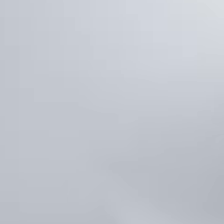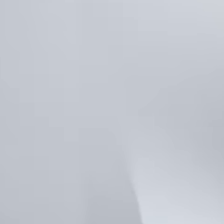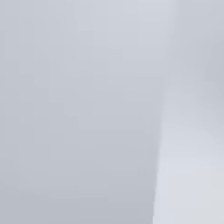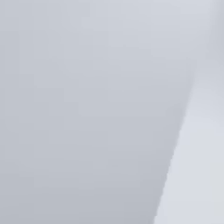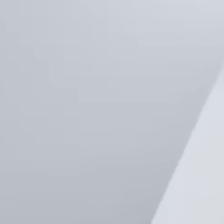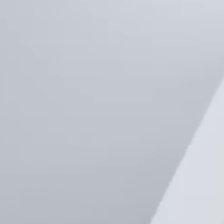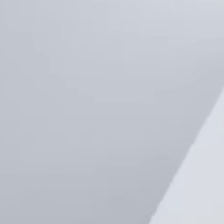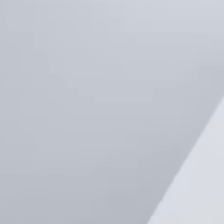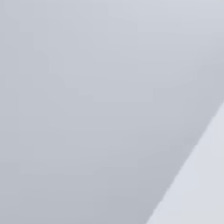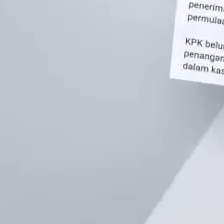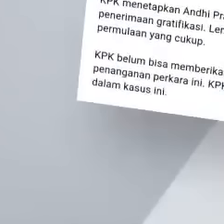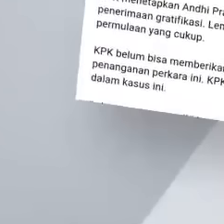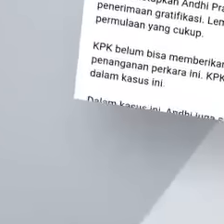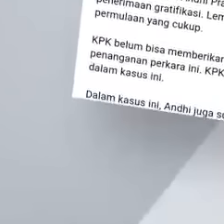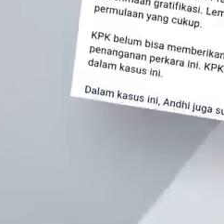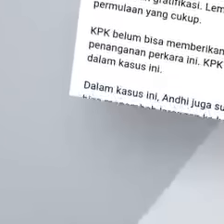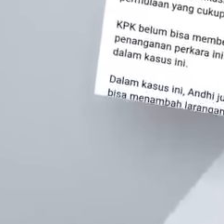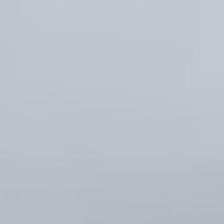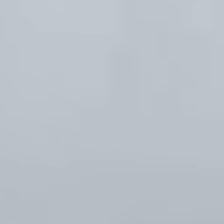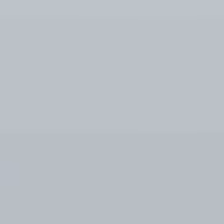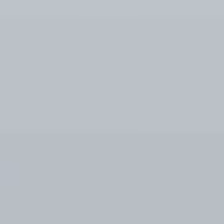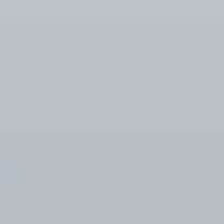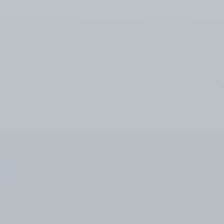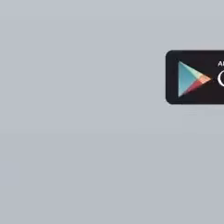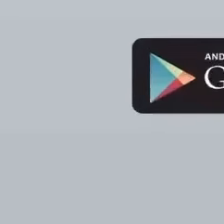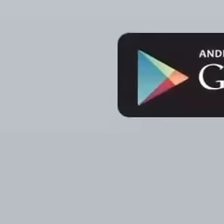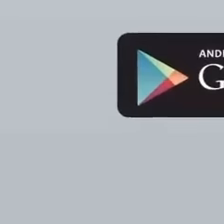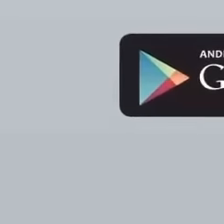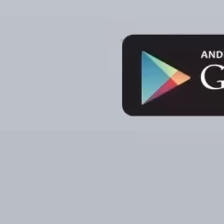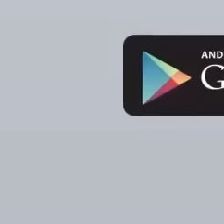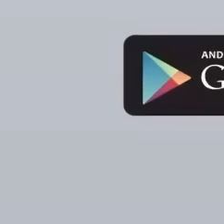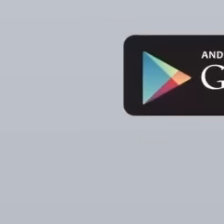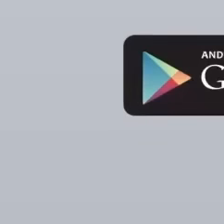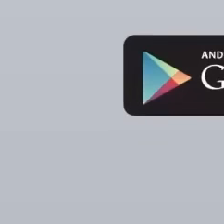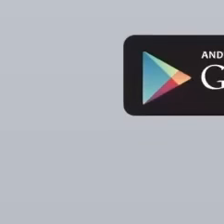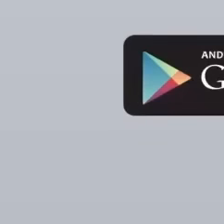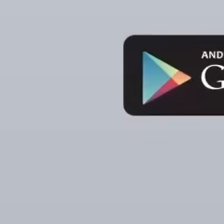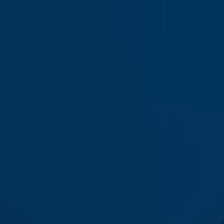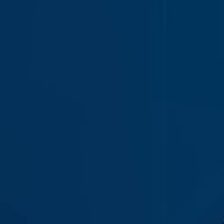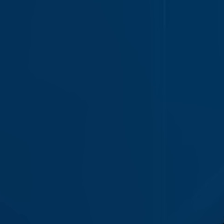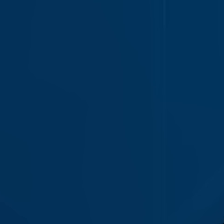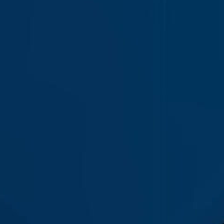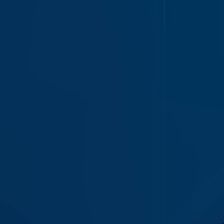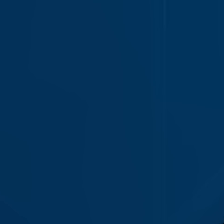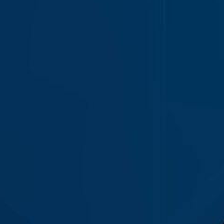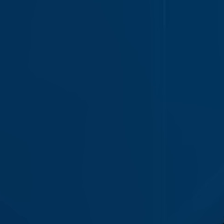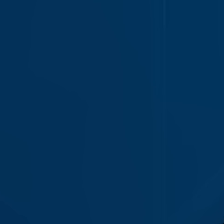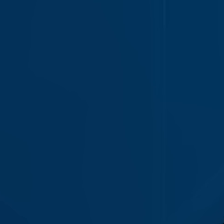Jelajahi cara baru mendapatkan informasi. Download Metro TV Extend sekarang.